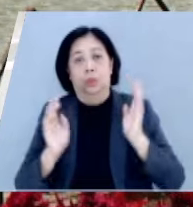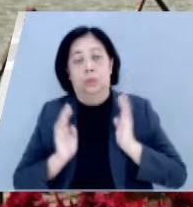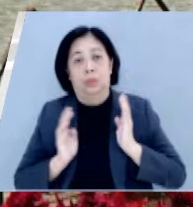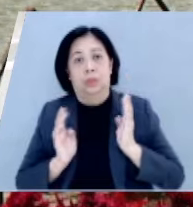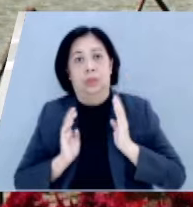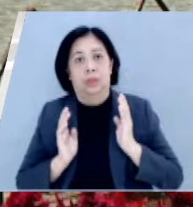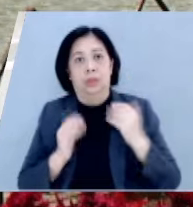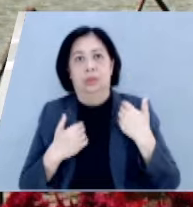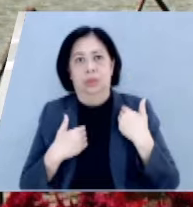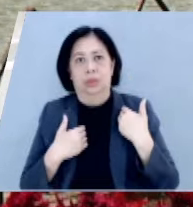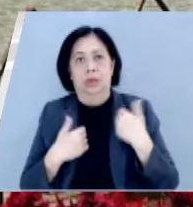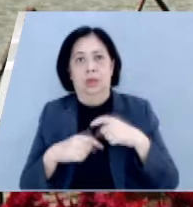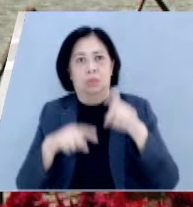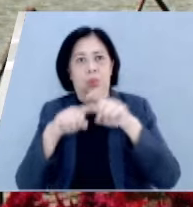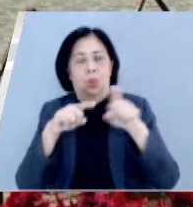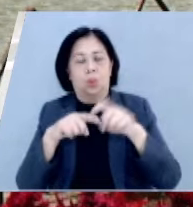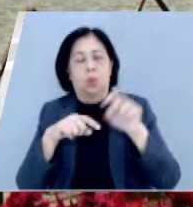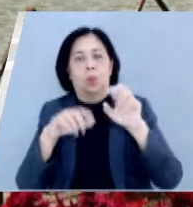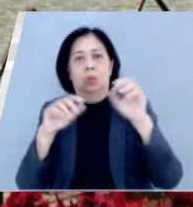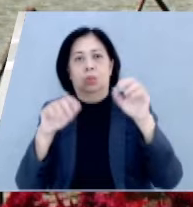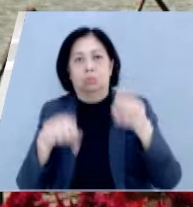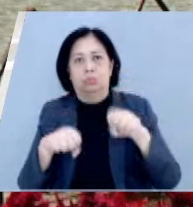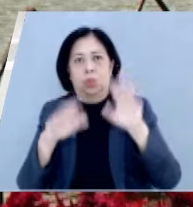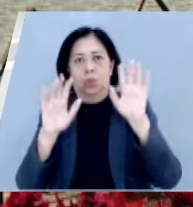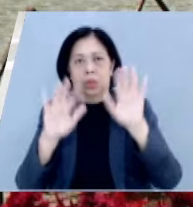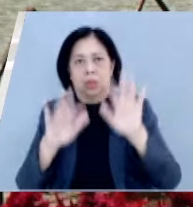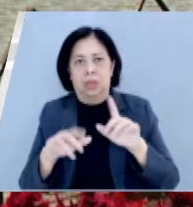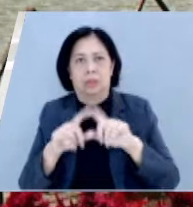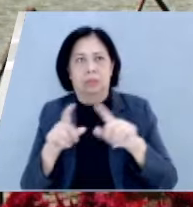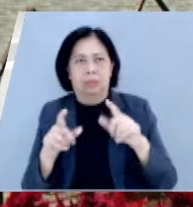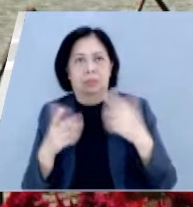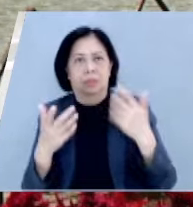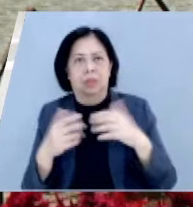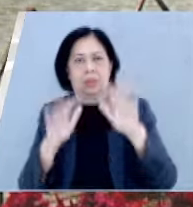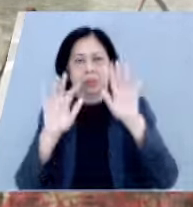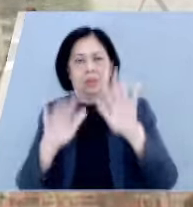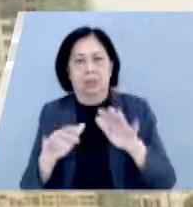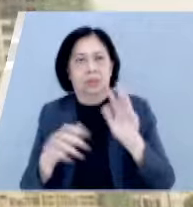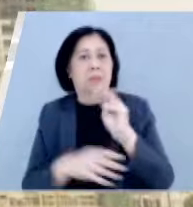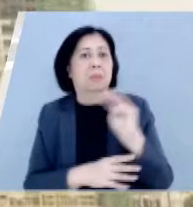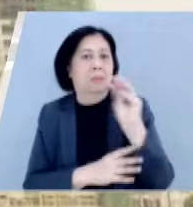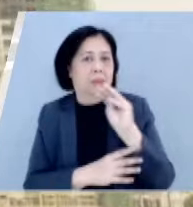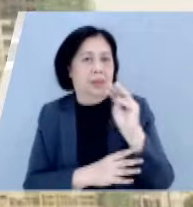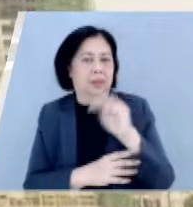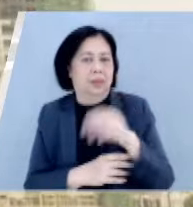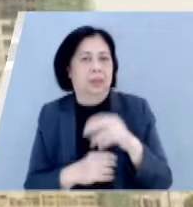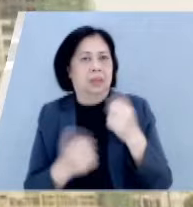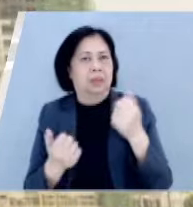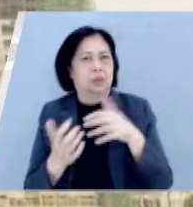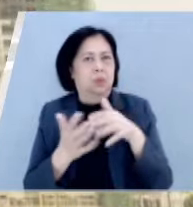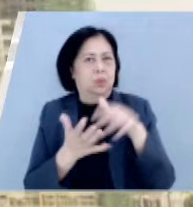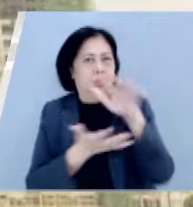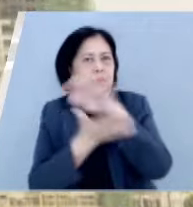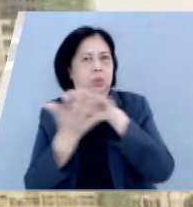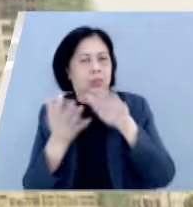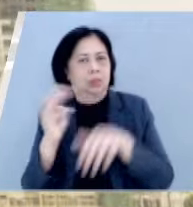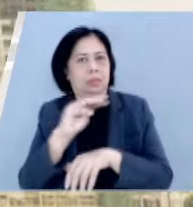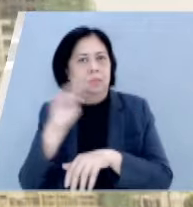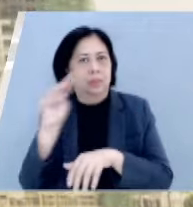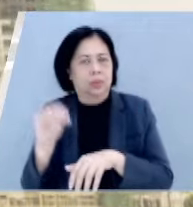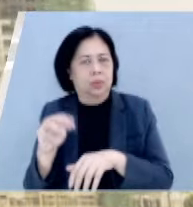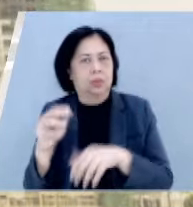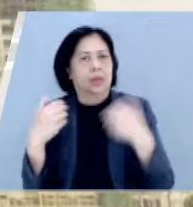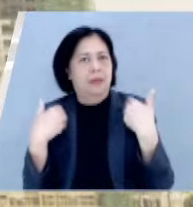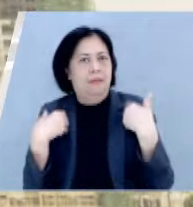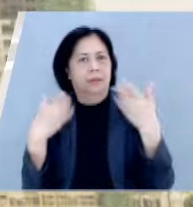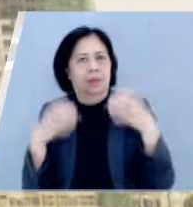ng thunderstorm sa weekend pero mas mataas ang tsansa ng ulan sa Lunes. Bahagya hanggang sa maulap sa Metro Manila kaya may tsansa ng